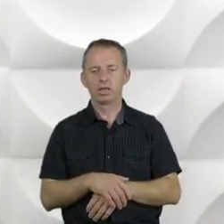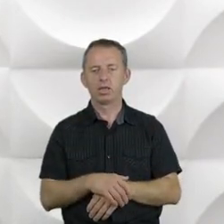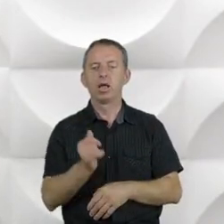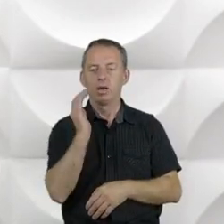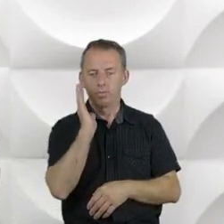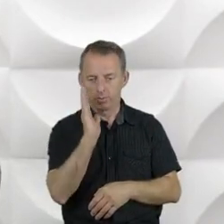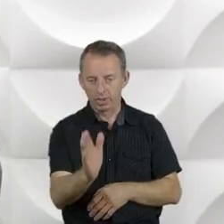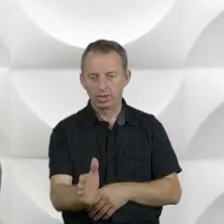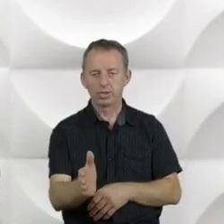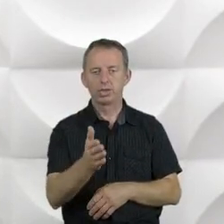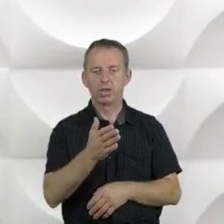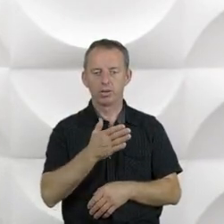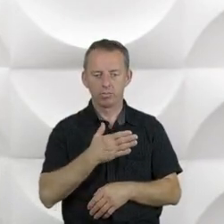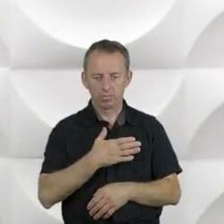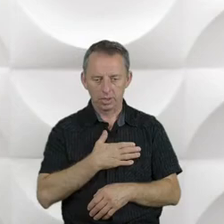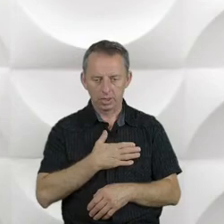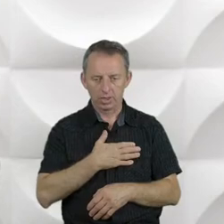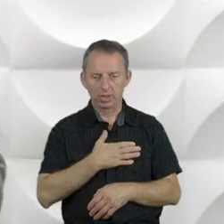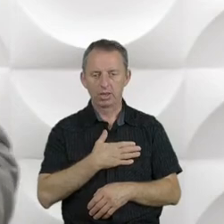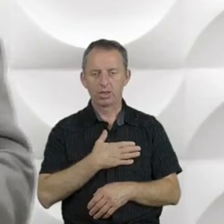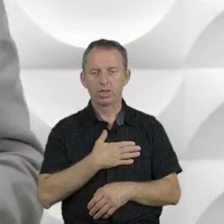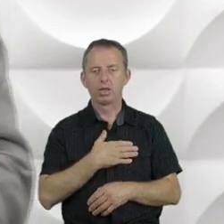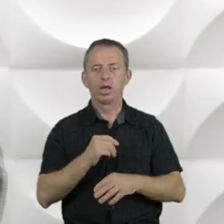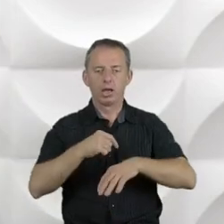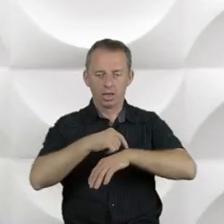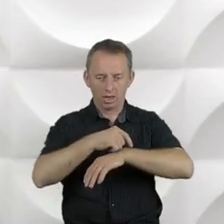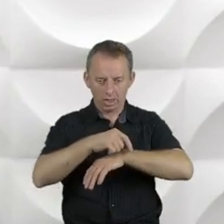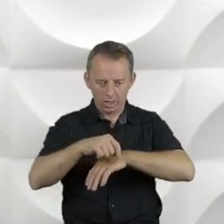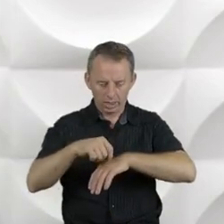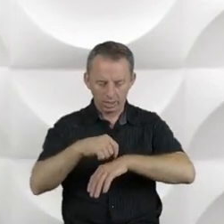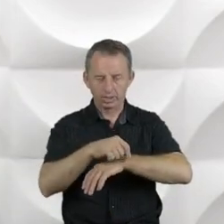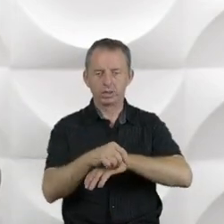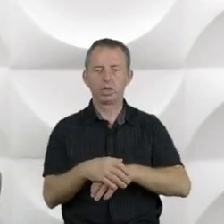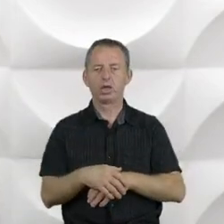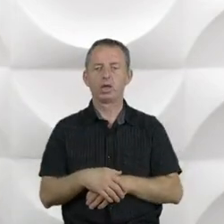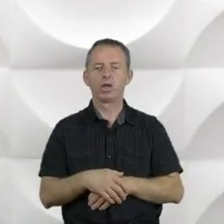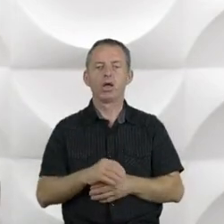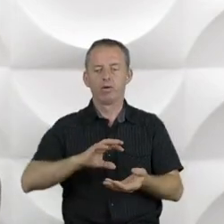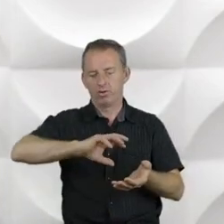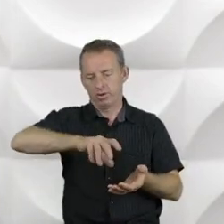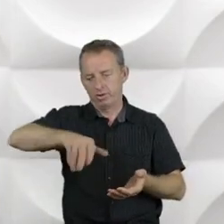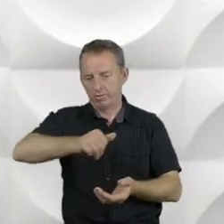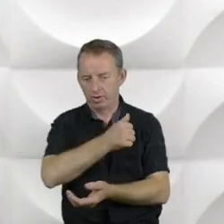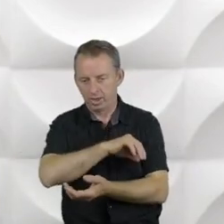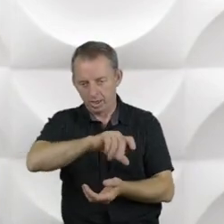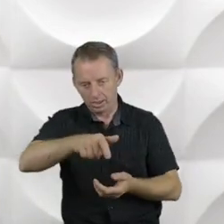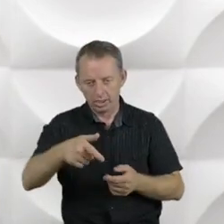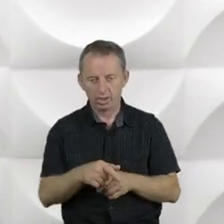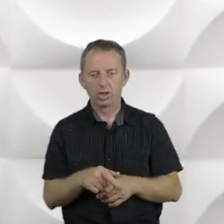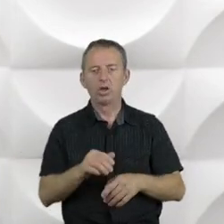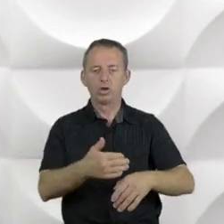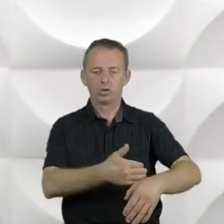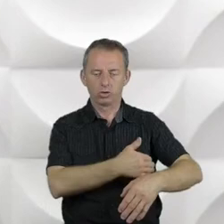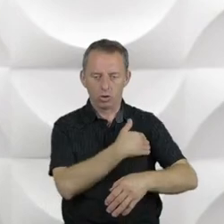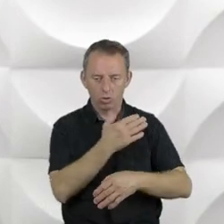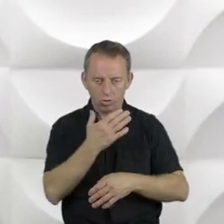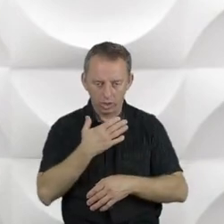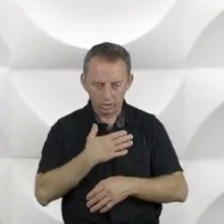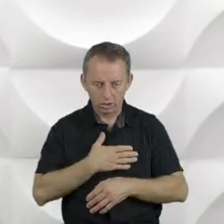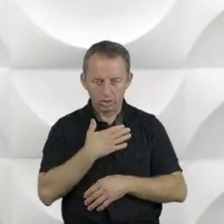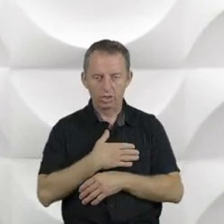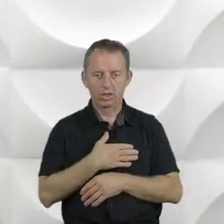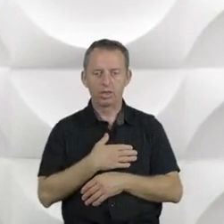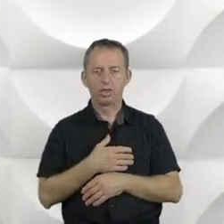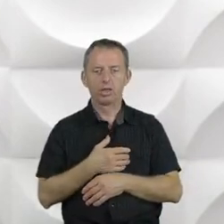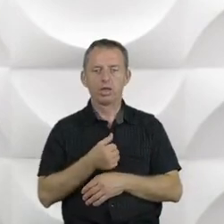będzie miała część poświęcona na lekcje w klasach. będzie teraz szkoła sobotnia. W